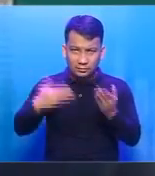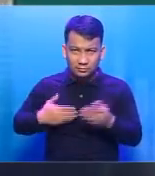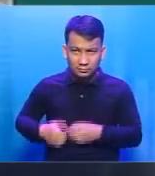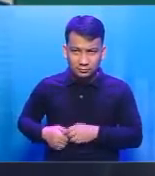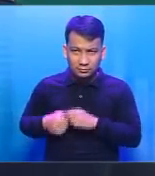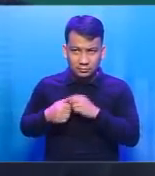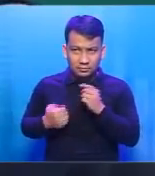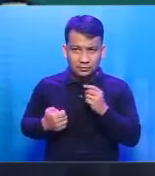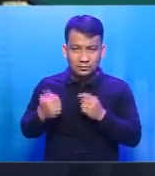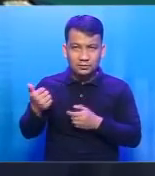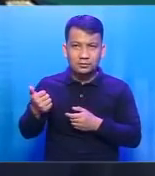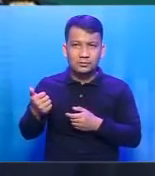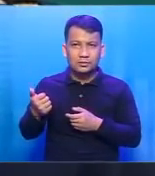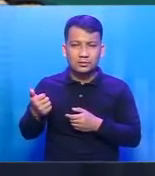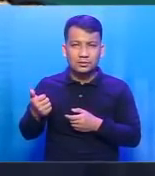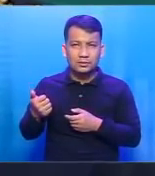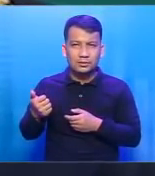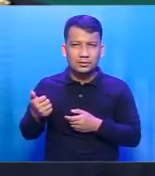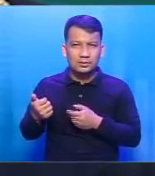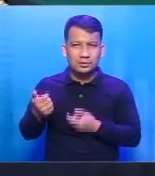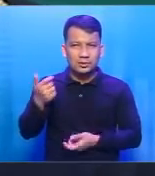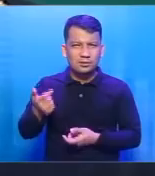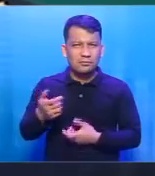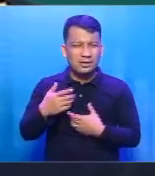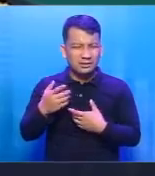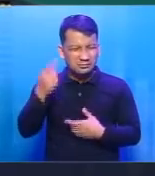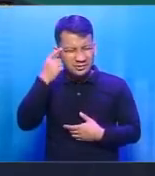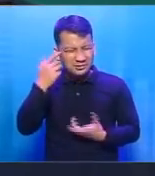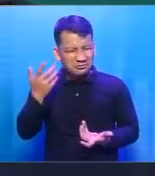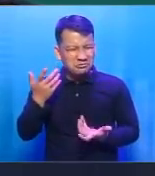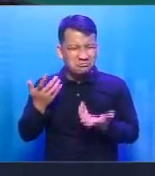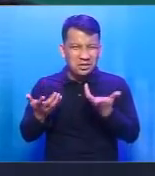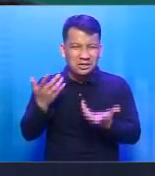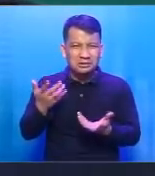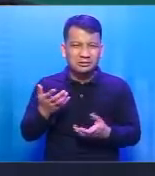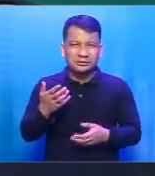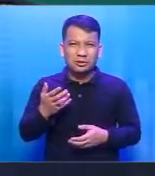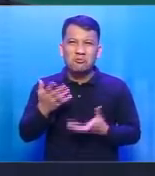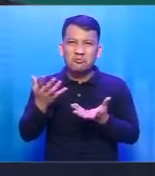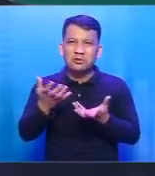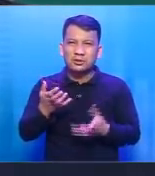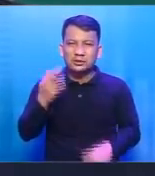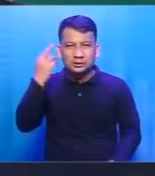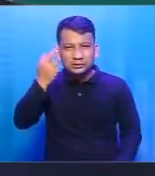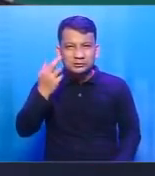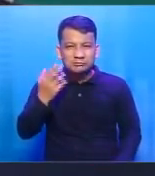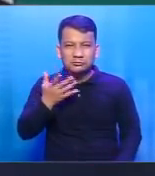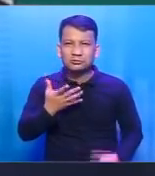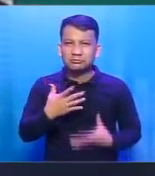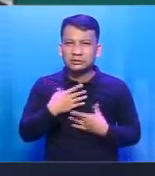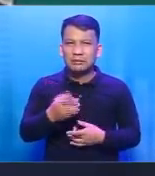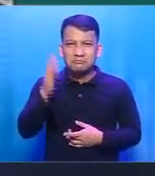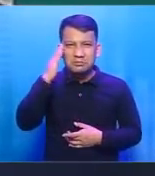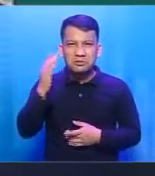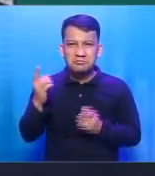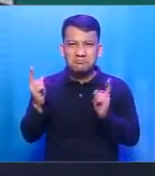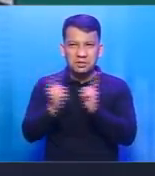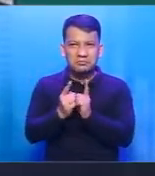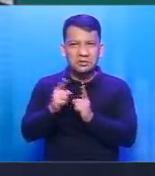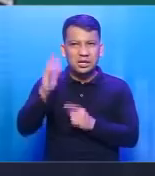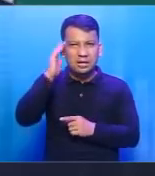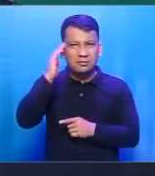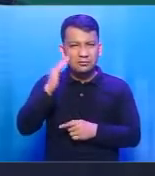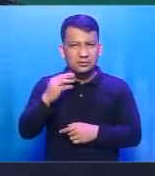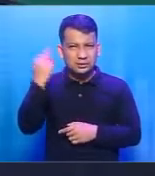substance, tapos parang intended eh, parang pwede nating masabi na pwedeng kakilala niya, pero pagdating